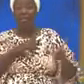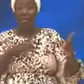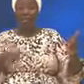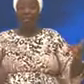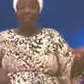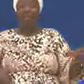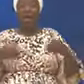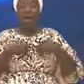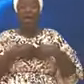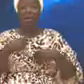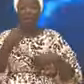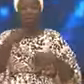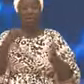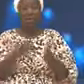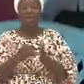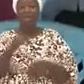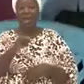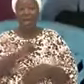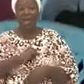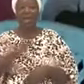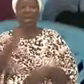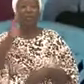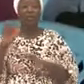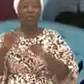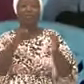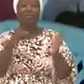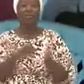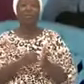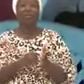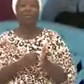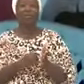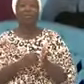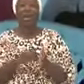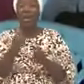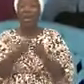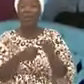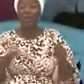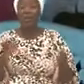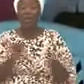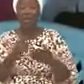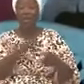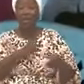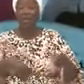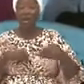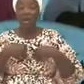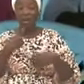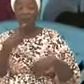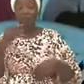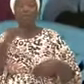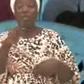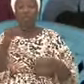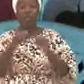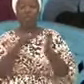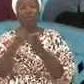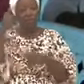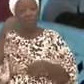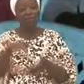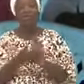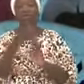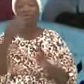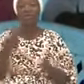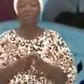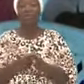déjà gérer tout ce que dieu a dit et le fera